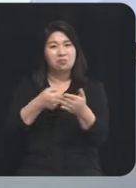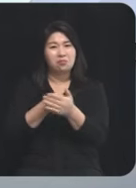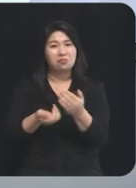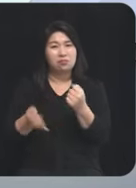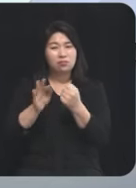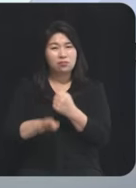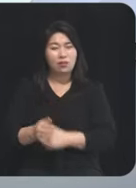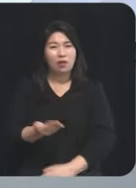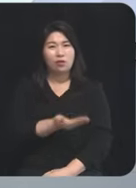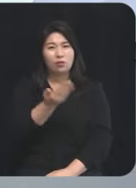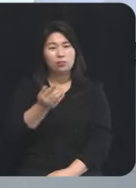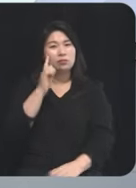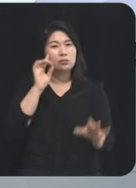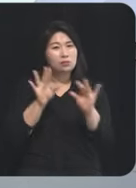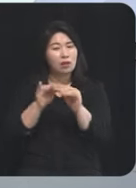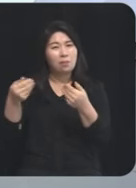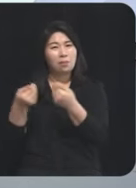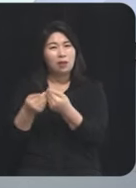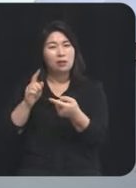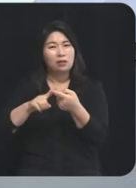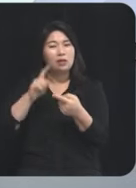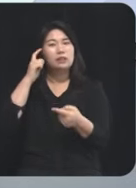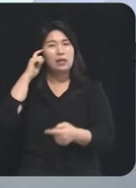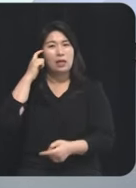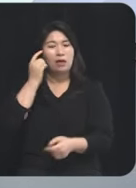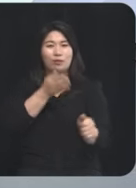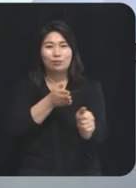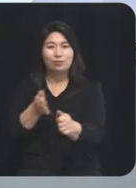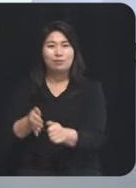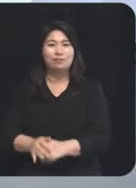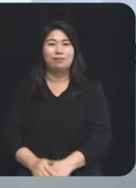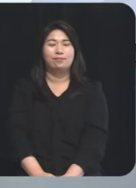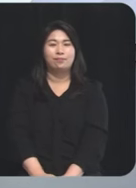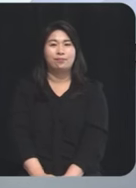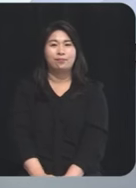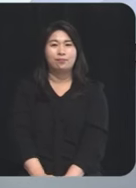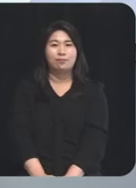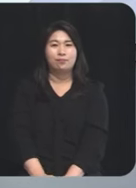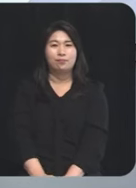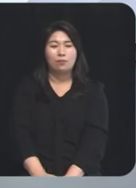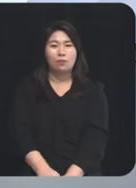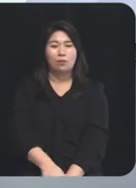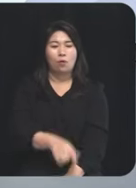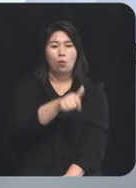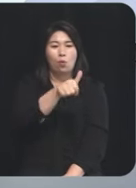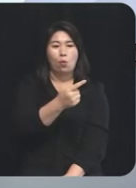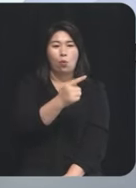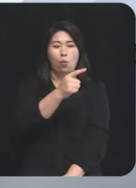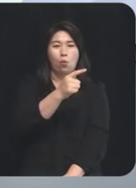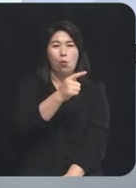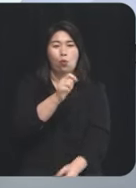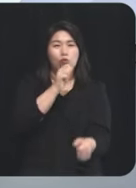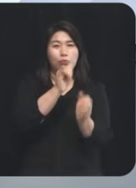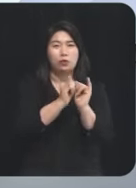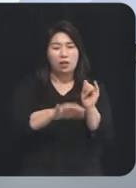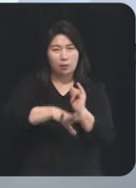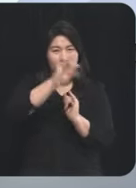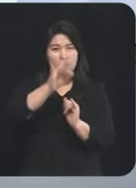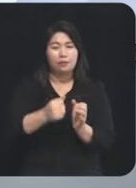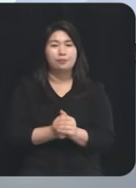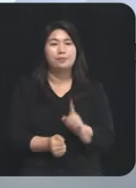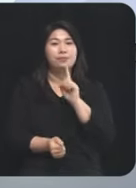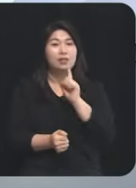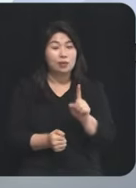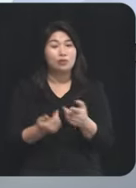대해서 찬반과 함께 의견을 부탁드리겠습니다. 고광철 후보 먼저 하도록 하겠습니다.